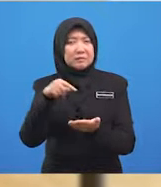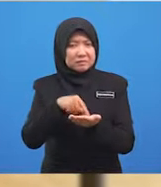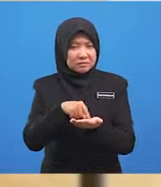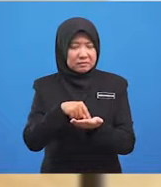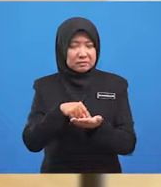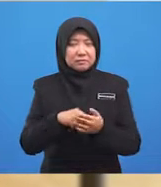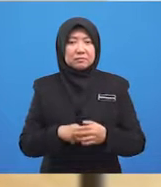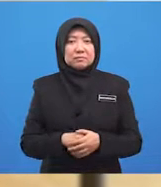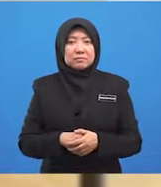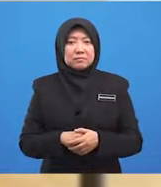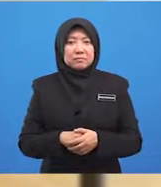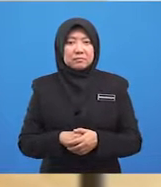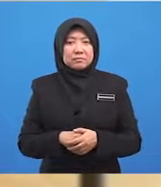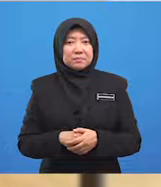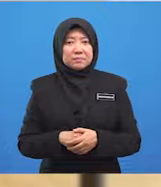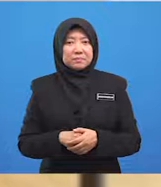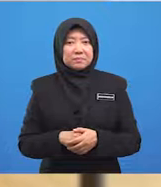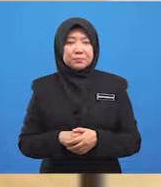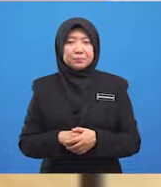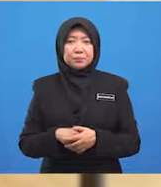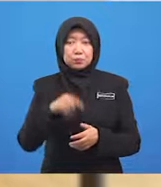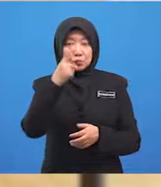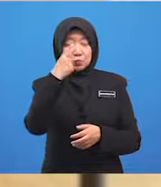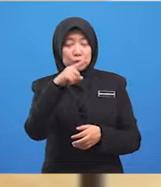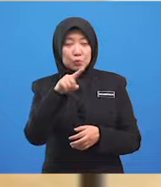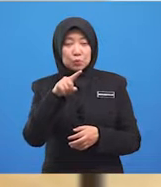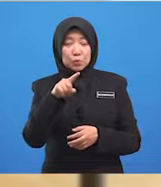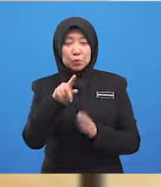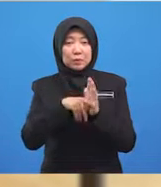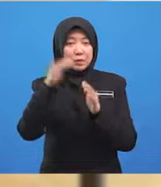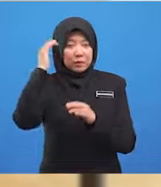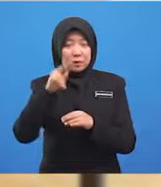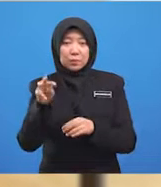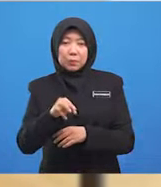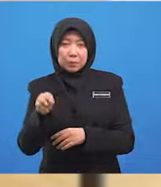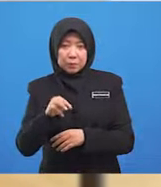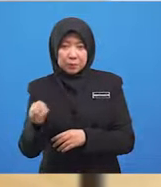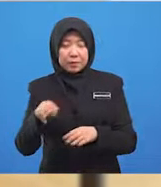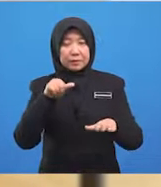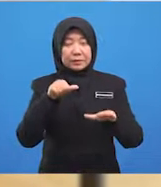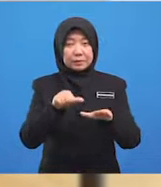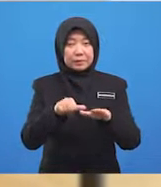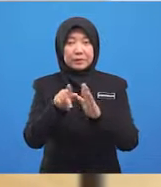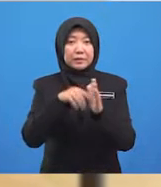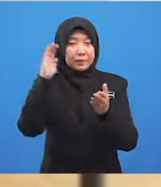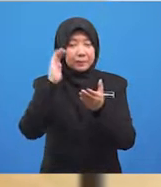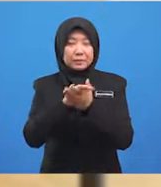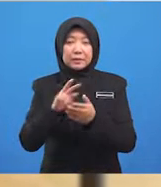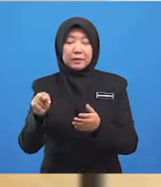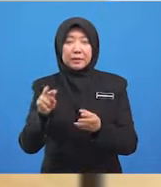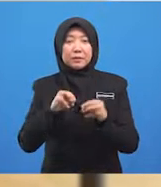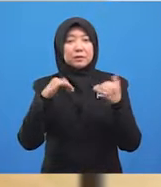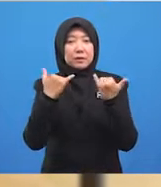ya buat pengetahuan murid-murid SP kepercayaan masyarakat